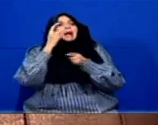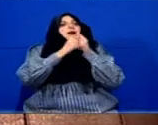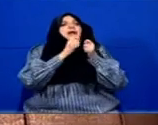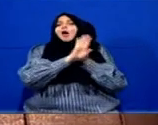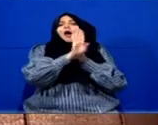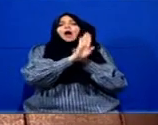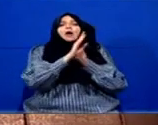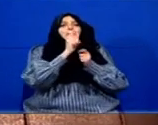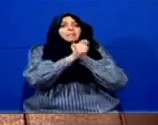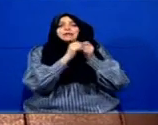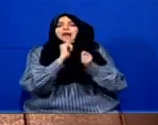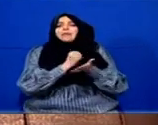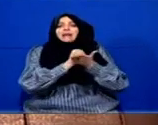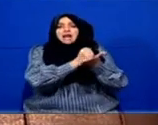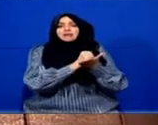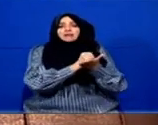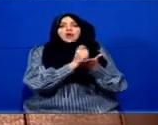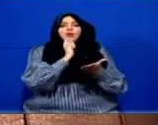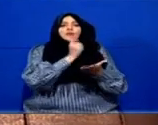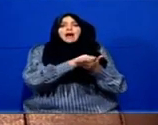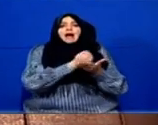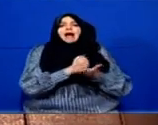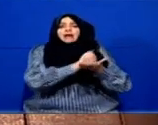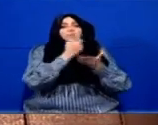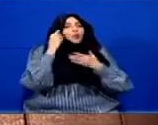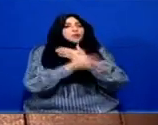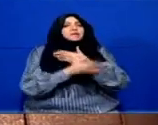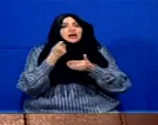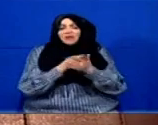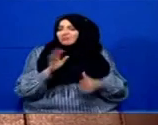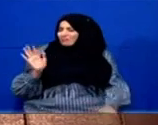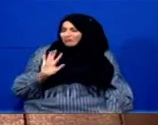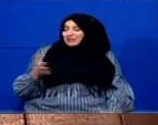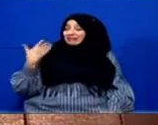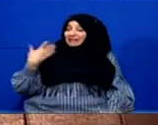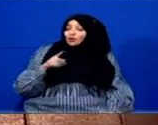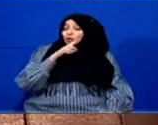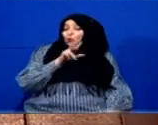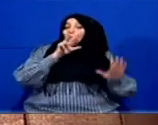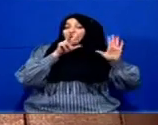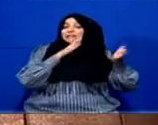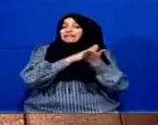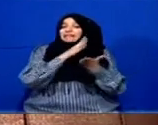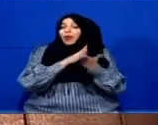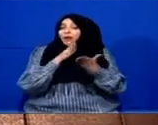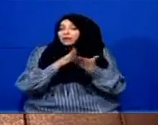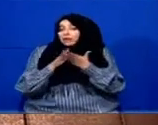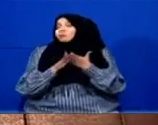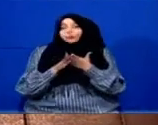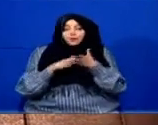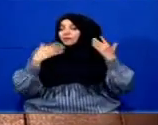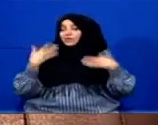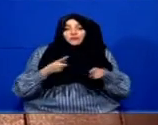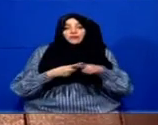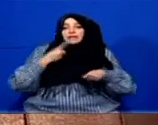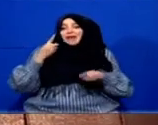لا يدخلون في الزكاه الجواب لاجتهاد في مولد النصف هل يجوز لنا ان